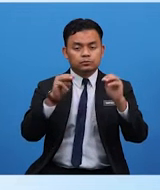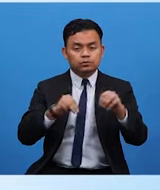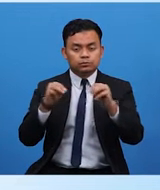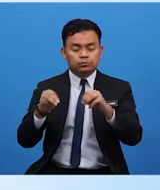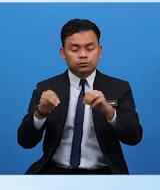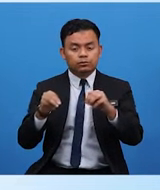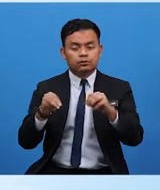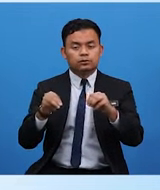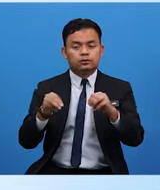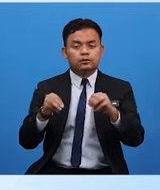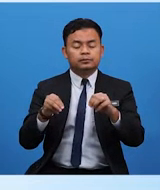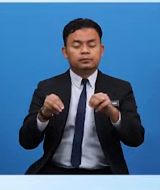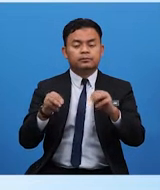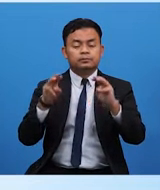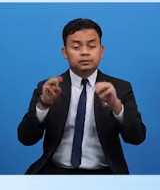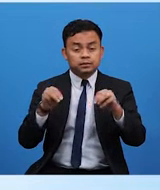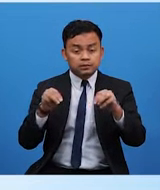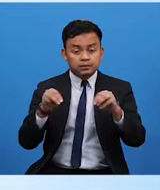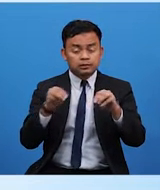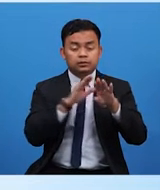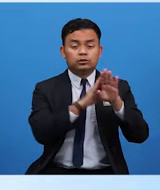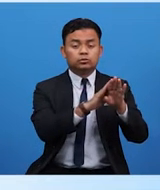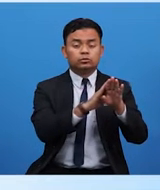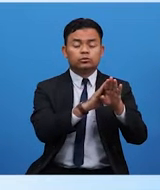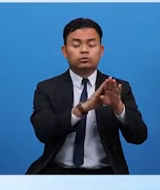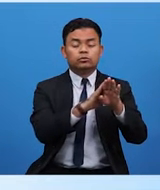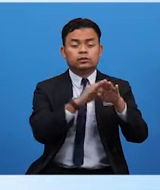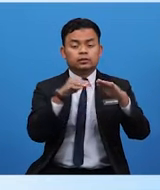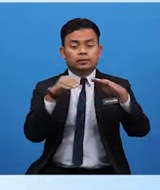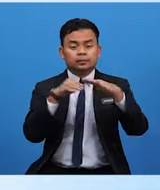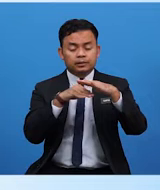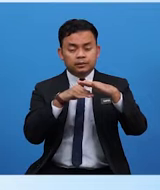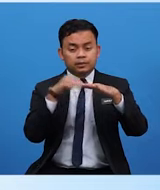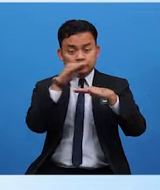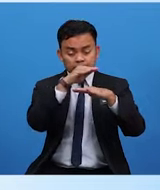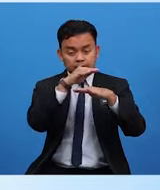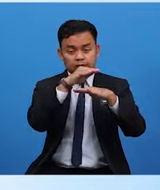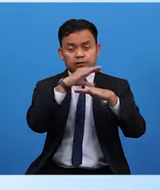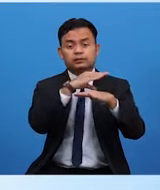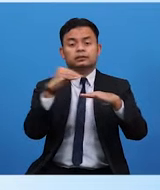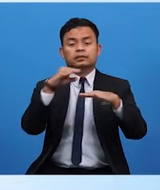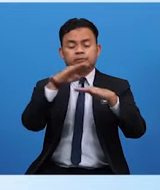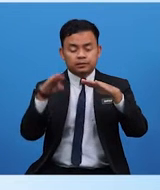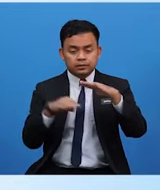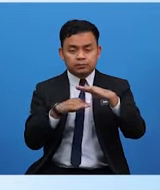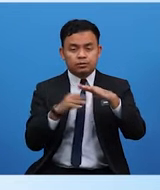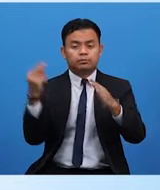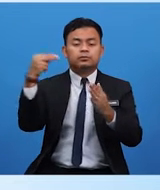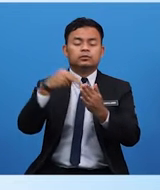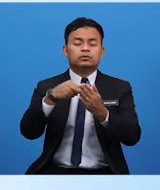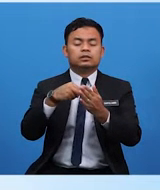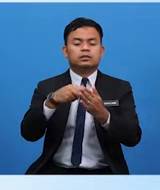murid-murid hendaklah menolak penganggur dan penyebut secara berulang